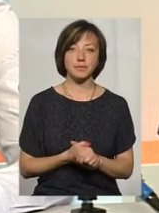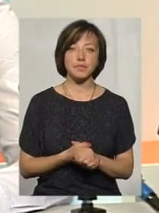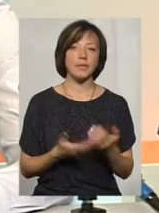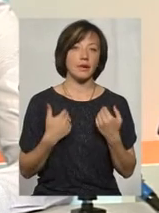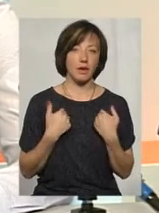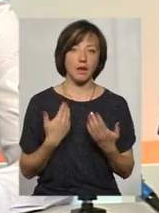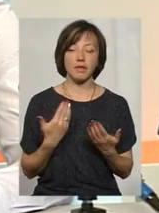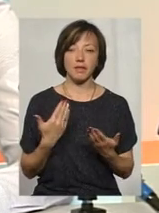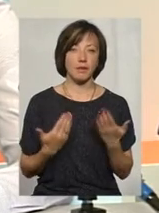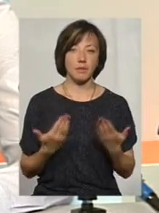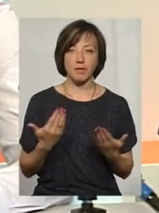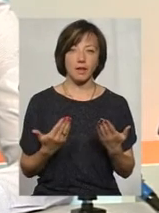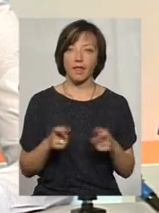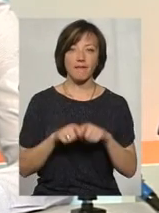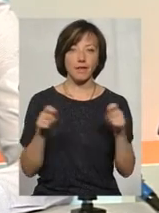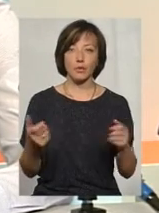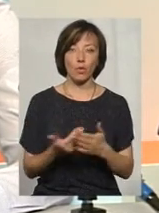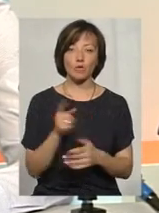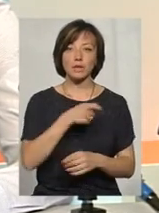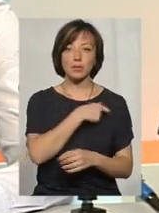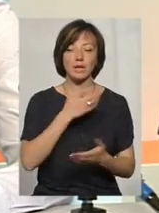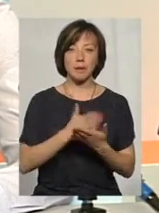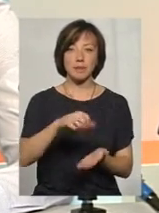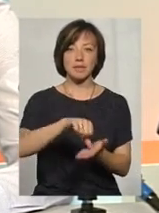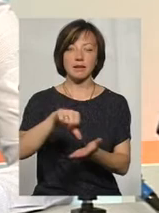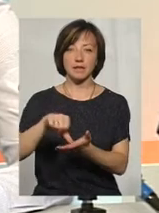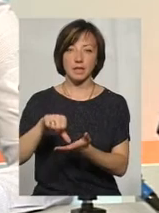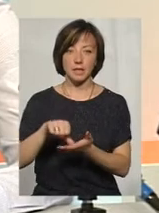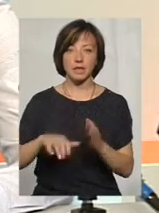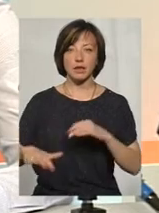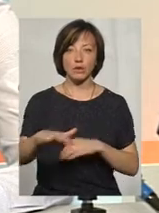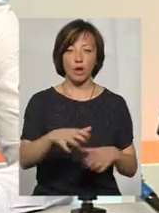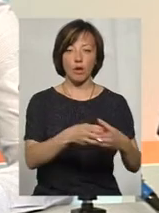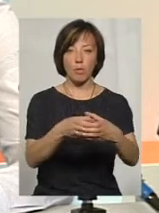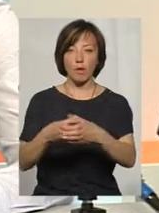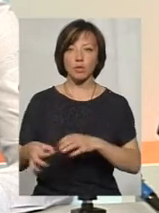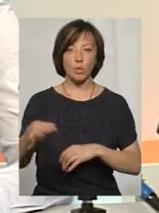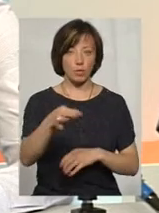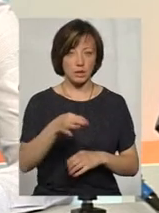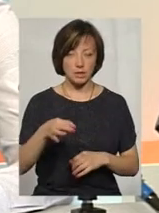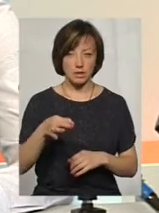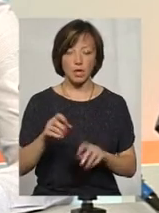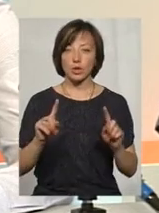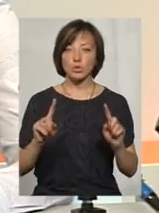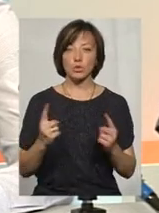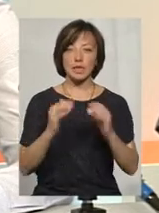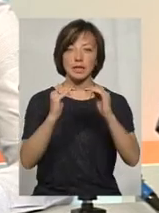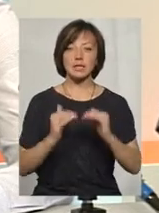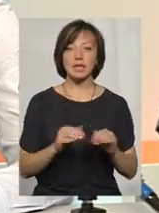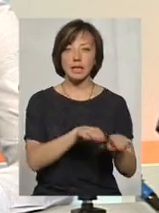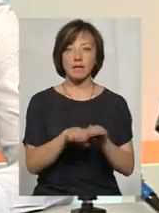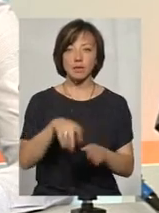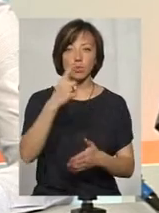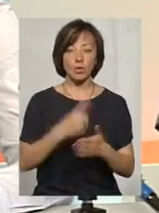Я, напевно, не відкрию Америку, коли скажу, що депутати є представники територіальної громади Хмельниччини. Дуже низький рівень